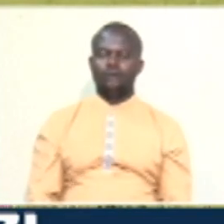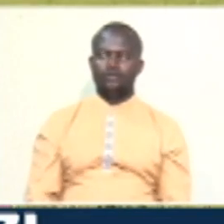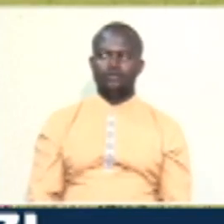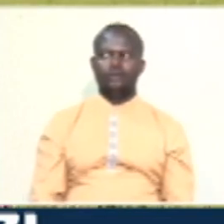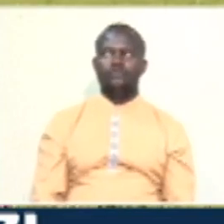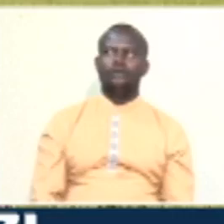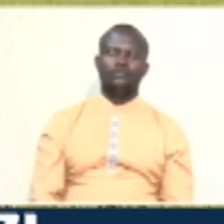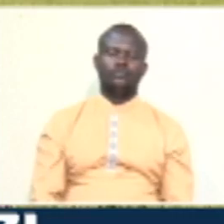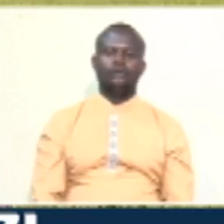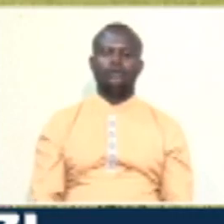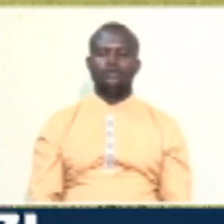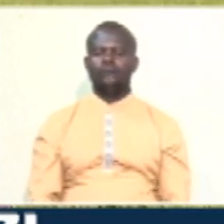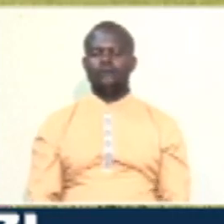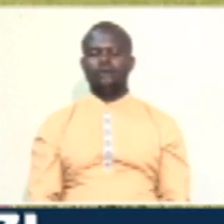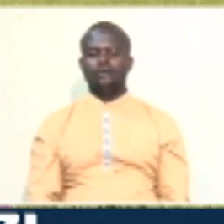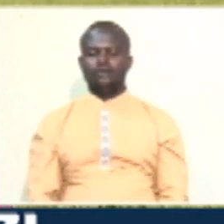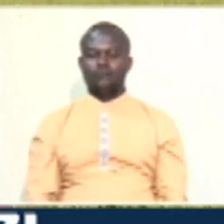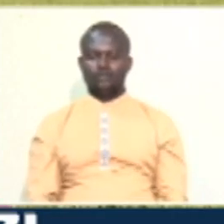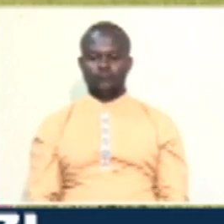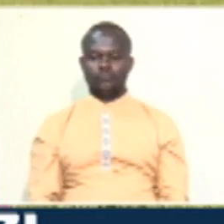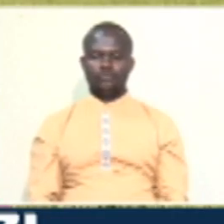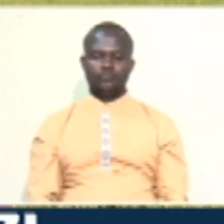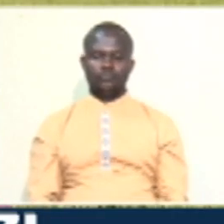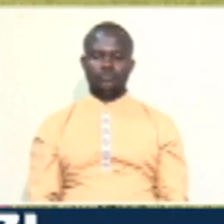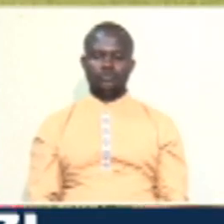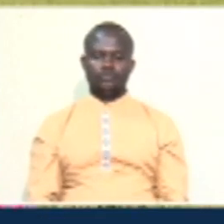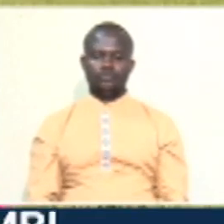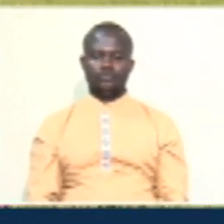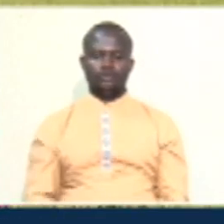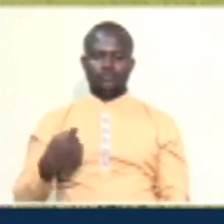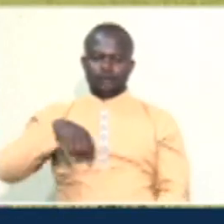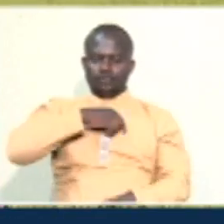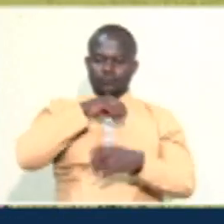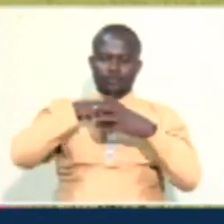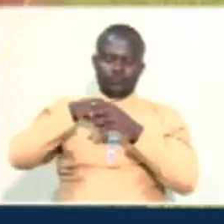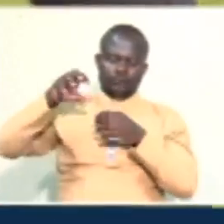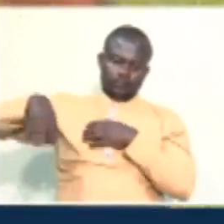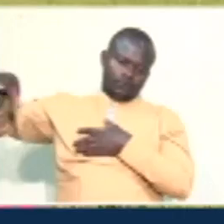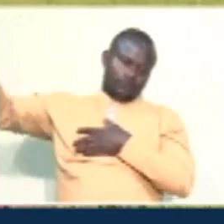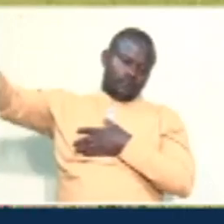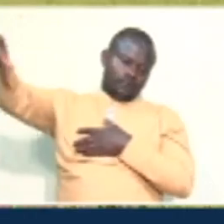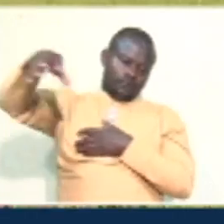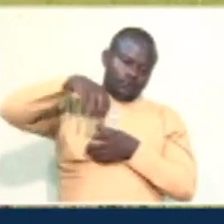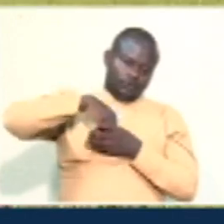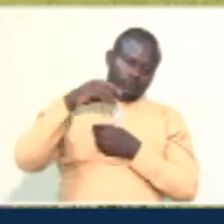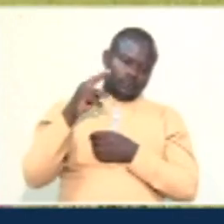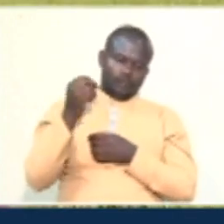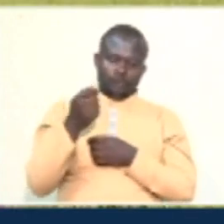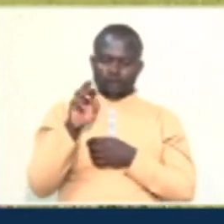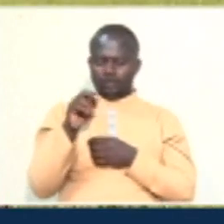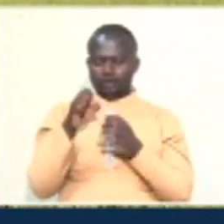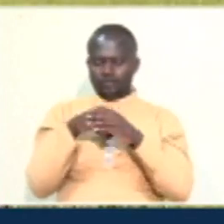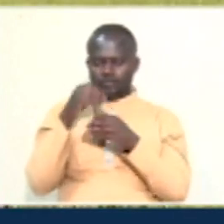batandukanye akarere kacu ubu ngubu, navuga ngo mu migenderanire n'utundi turere yaba Nyagatare yaba Musanze na Rubavu